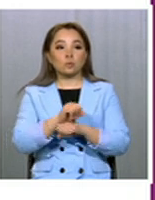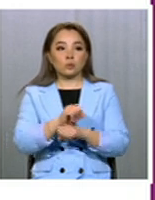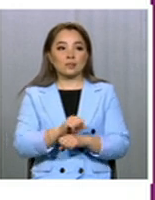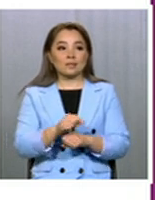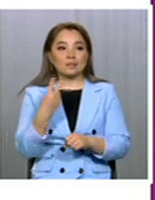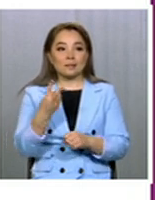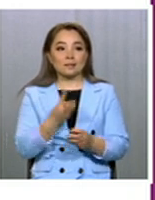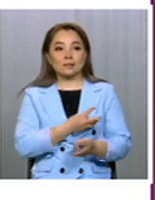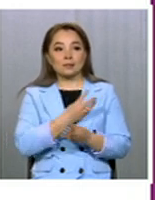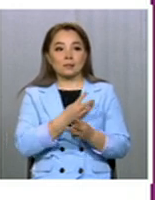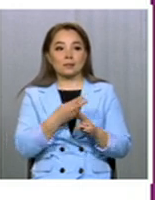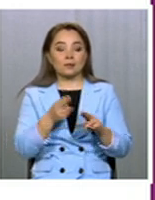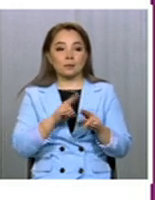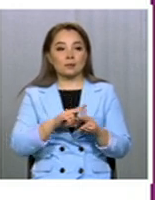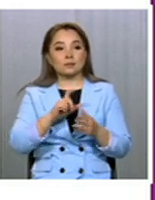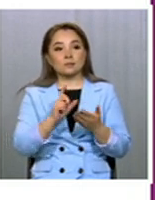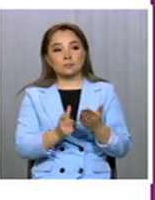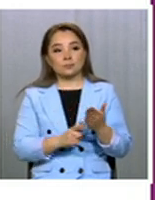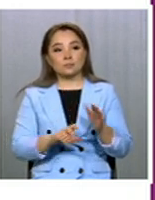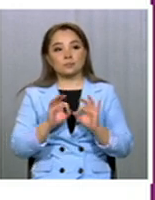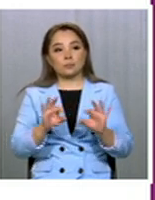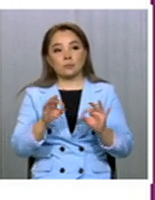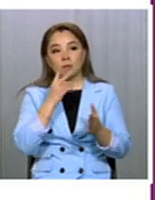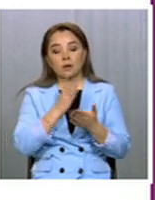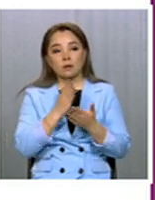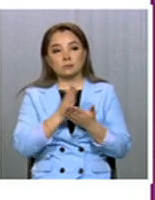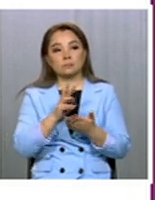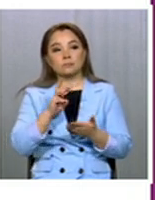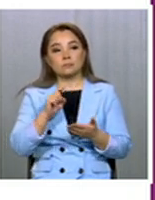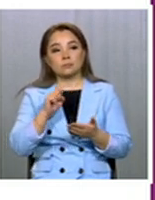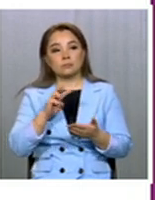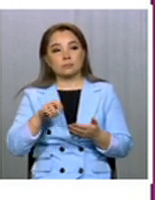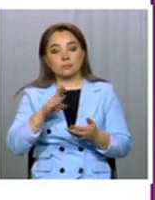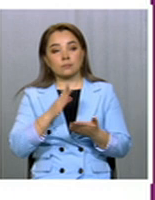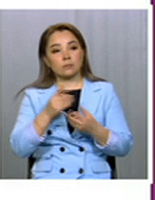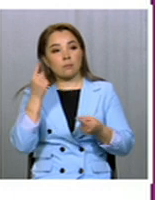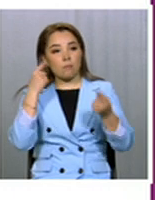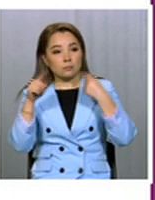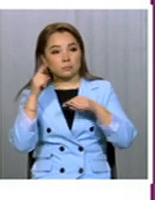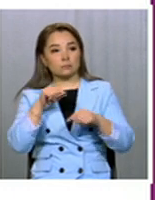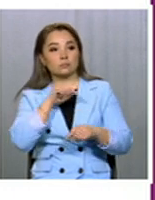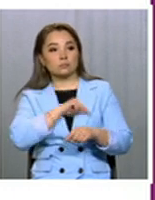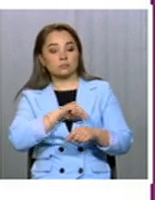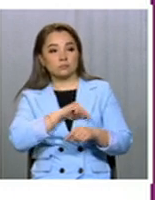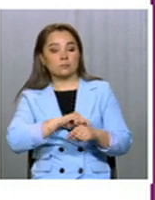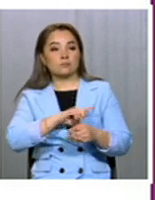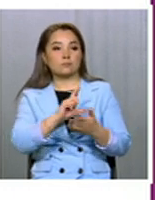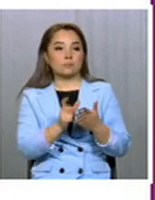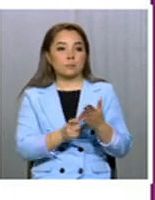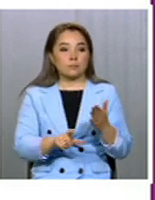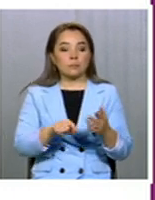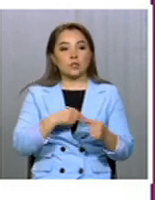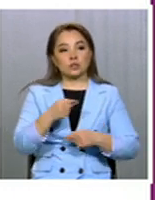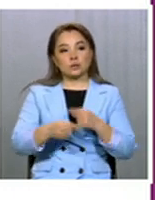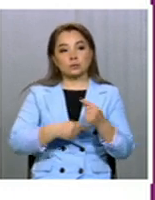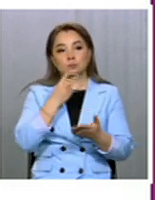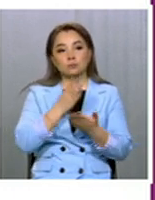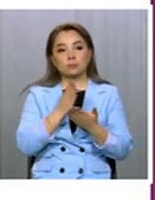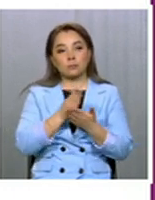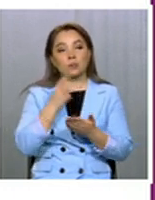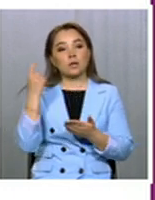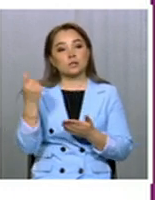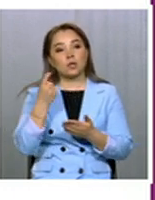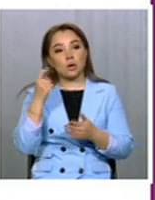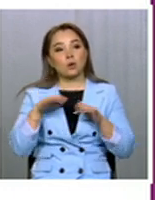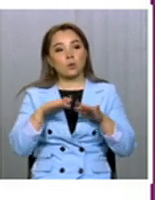жыршысы. Махамбет шығармалары Бұқара өмірінің рухани поэтикалық шежіресі, шаруалар